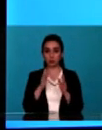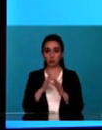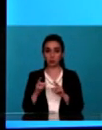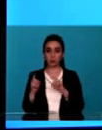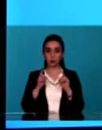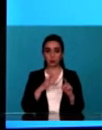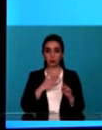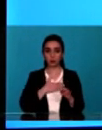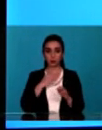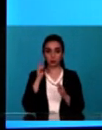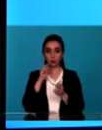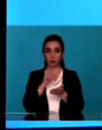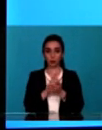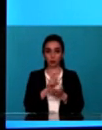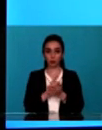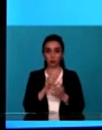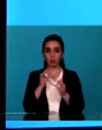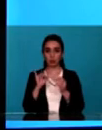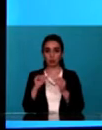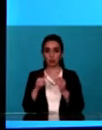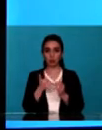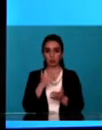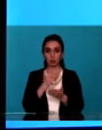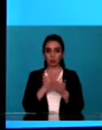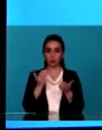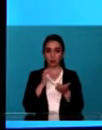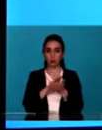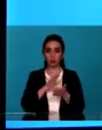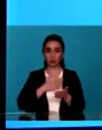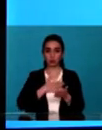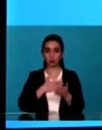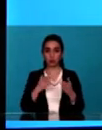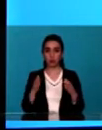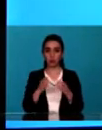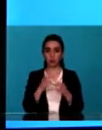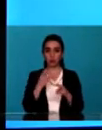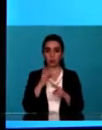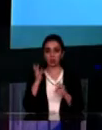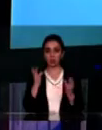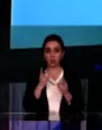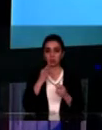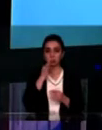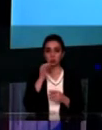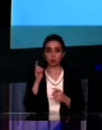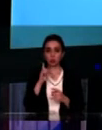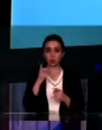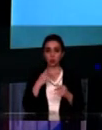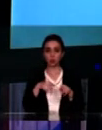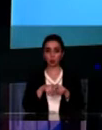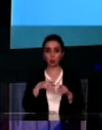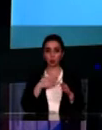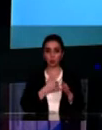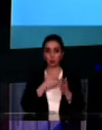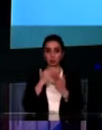теме нашего урока. Прежде чем познакомиться с нашими компонентами, давайте скажем, что же такое у нас